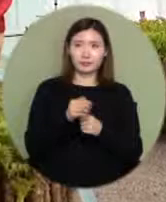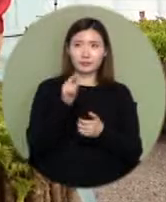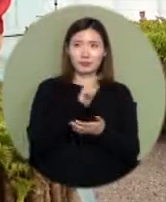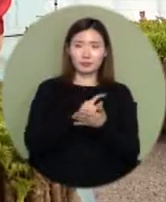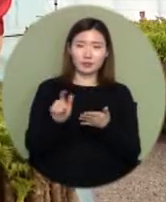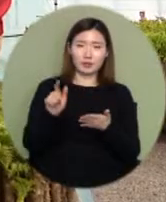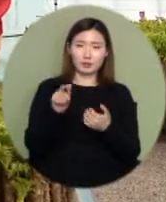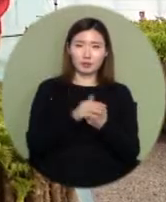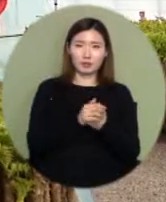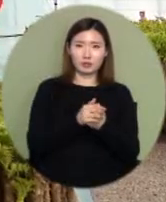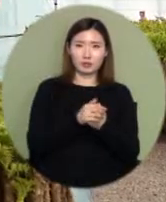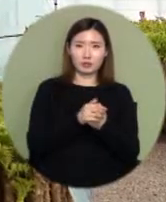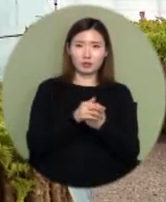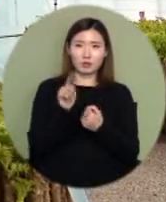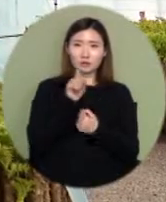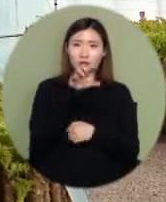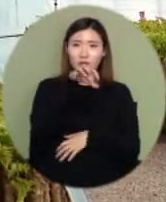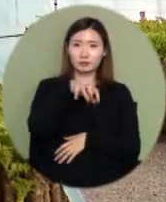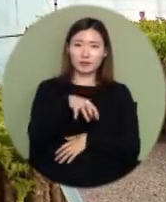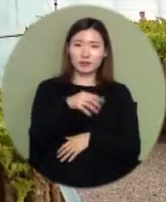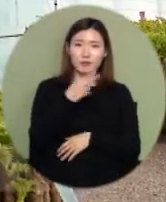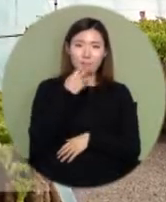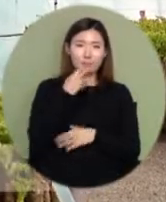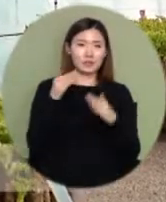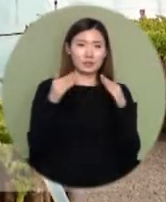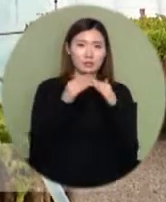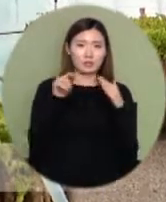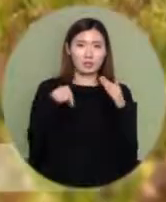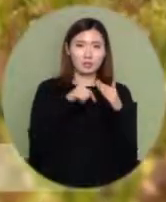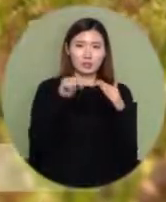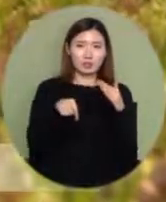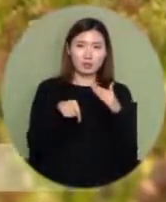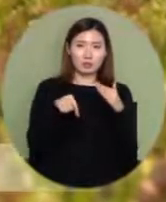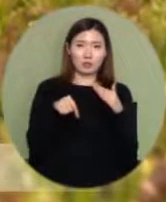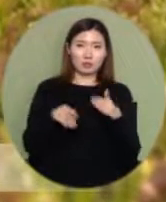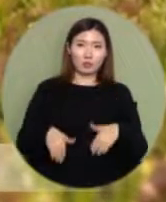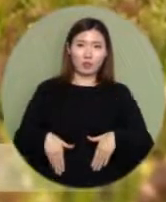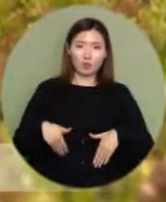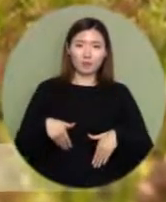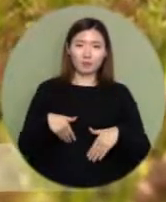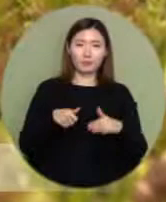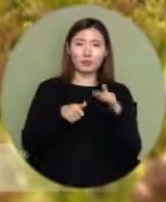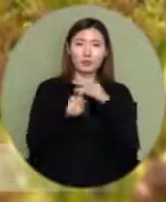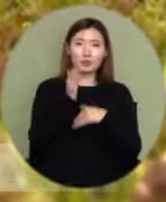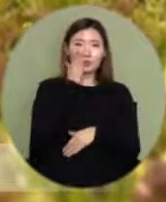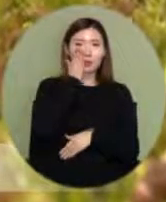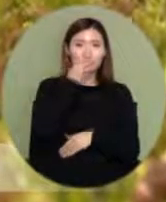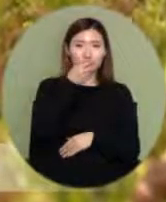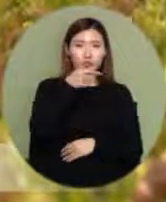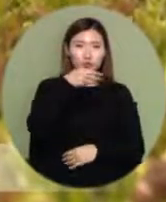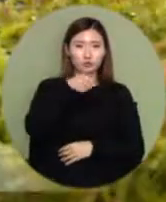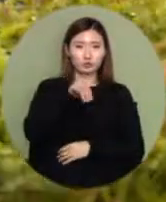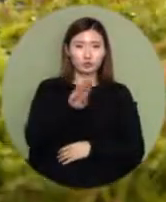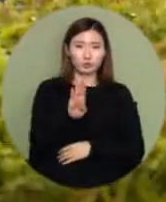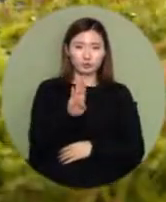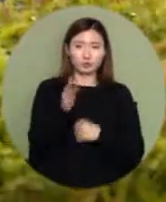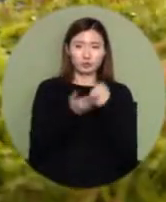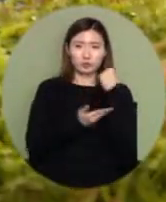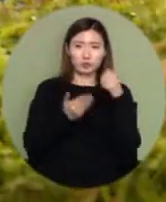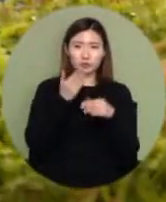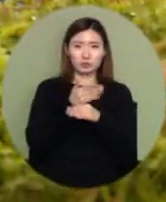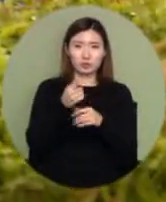가평군 청평면 수비제 마을에 있는 비닐하우스 아닙니다. 봄 산나물의 대표죠. 두릅이 수확에 한창입니다.